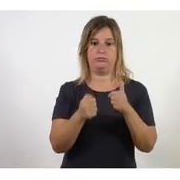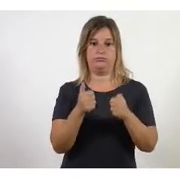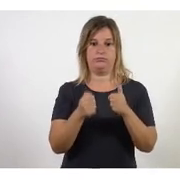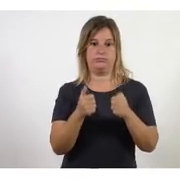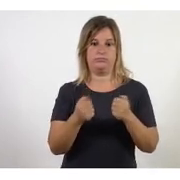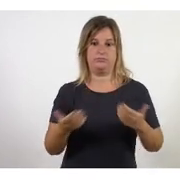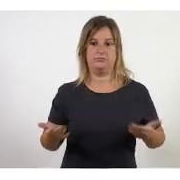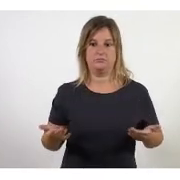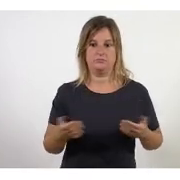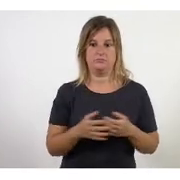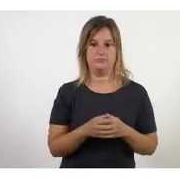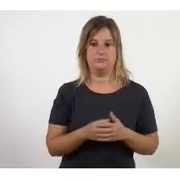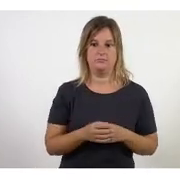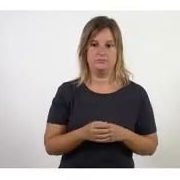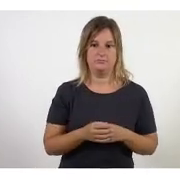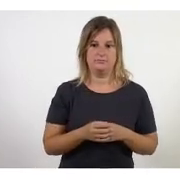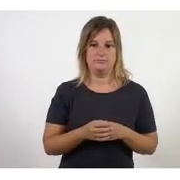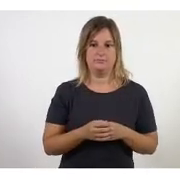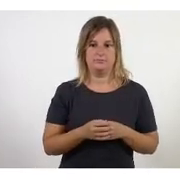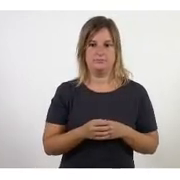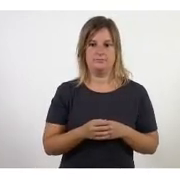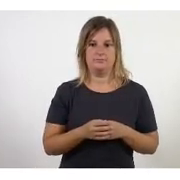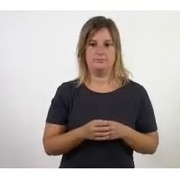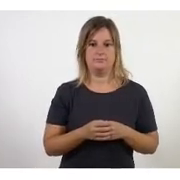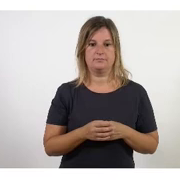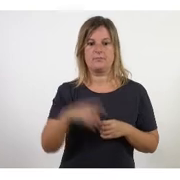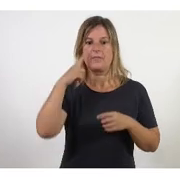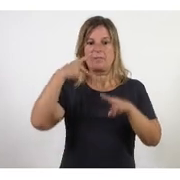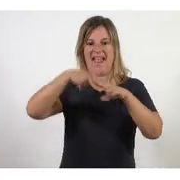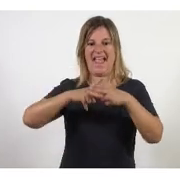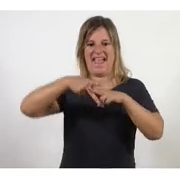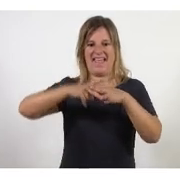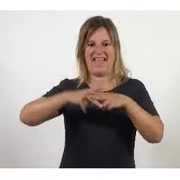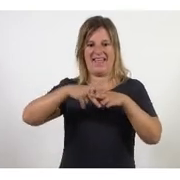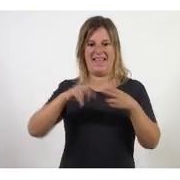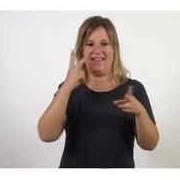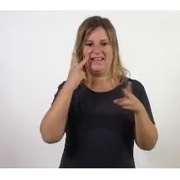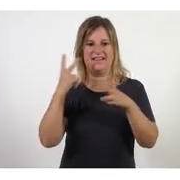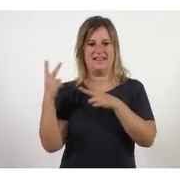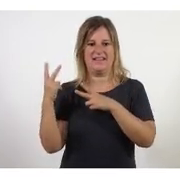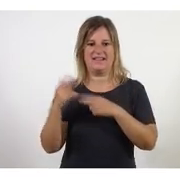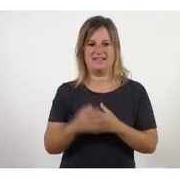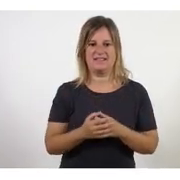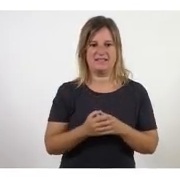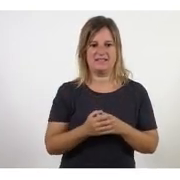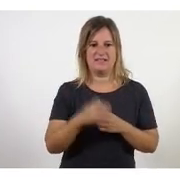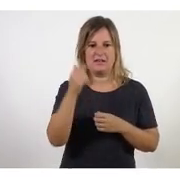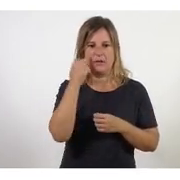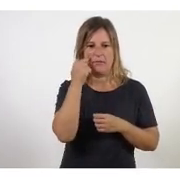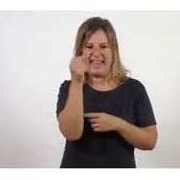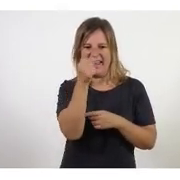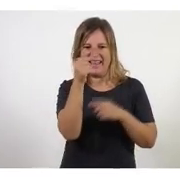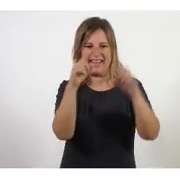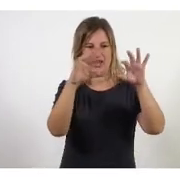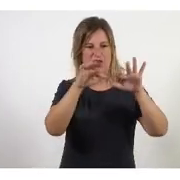fotos, escrius els textos. Fixeu-vos en la barra d'eines. Tinc un tecladet, allò que està amb un guió a baix, és el que em